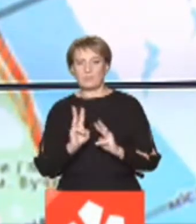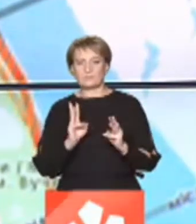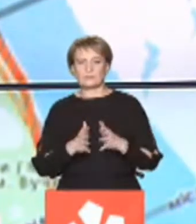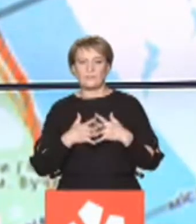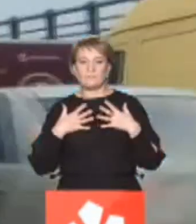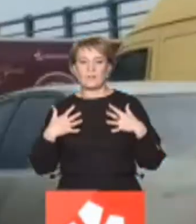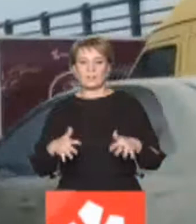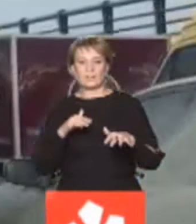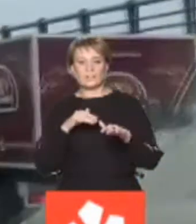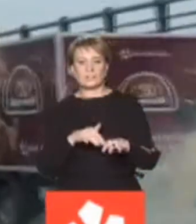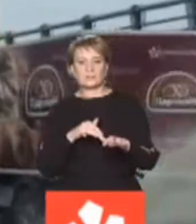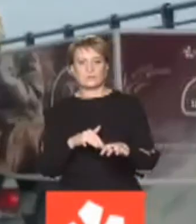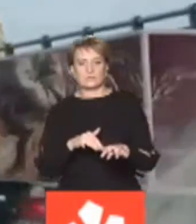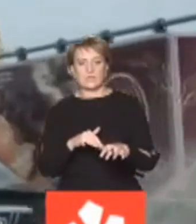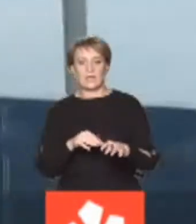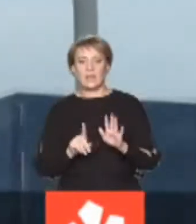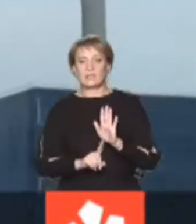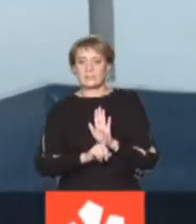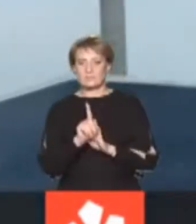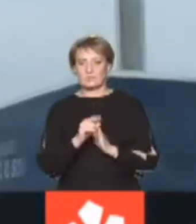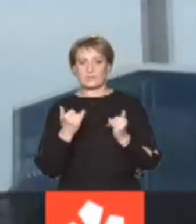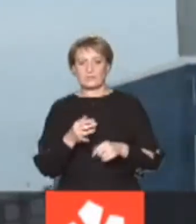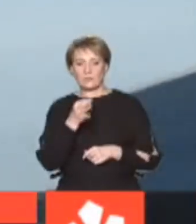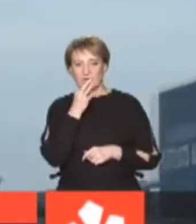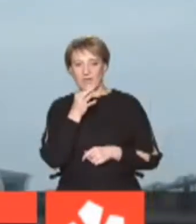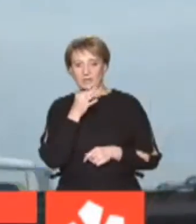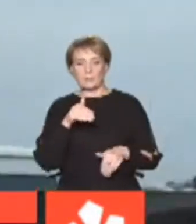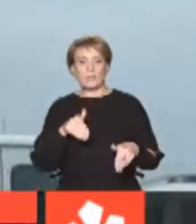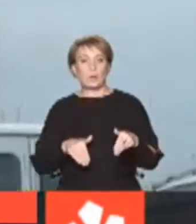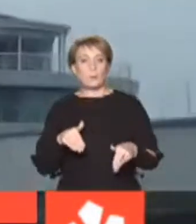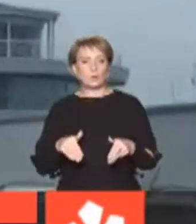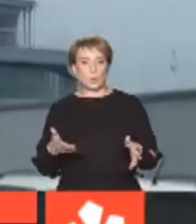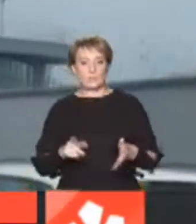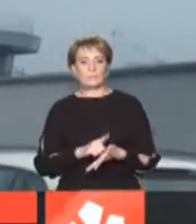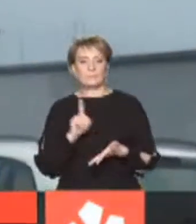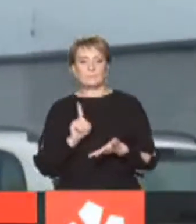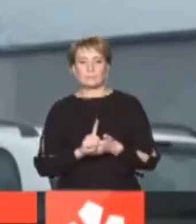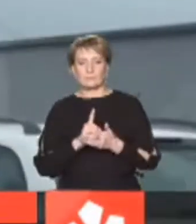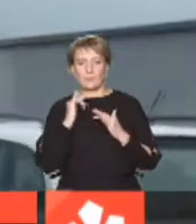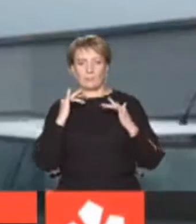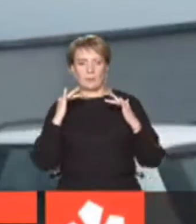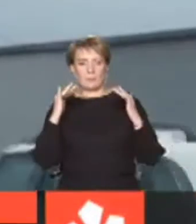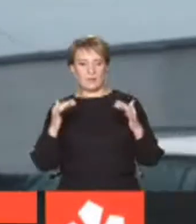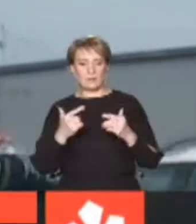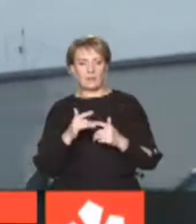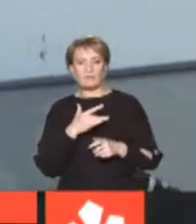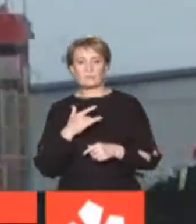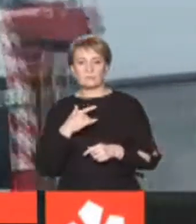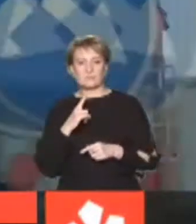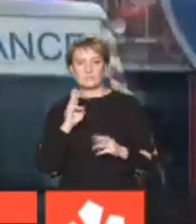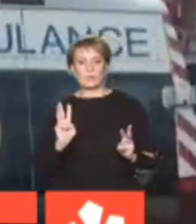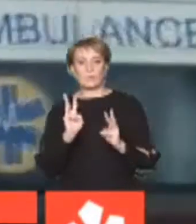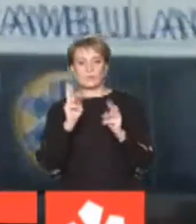затор. Саме так розпочався сьогоднішній ранок на Подолі. Поділ був оповитий димом через досить потужну пожежу